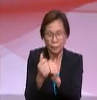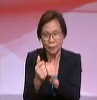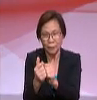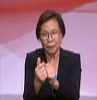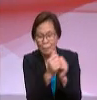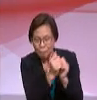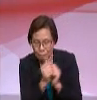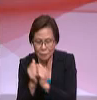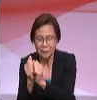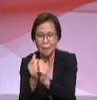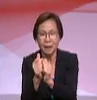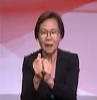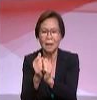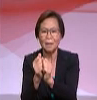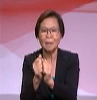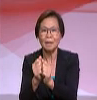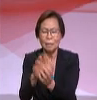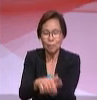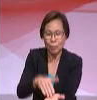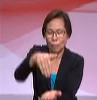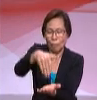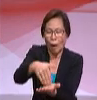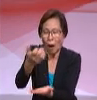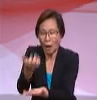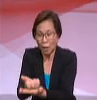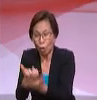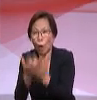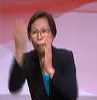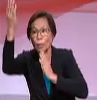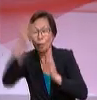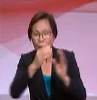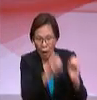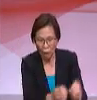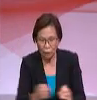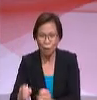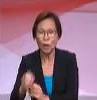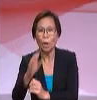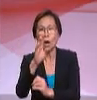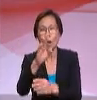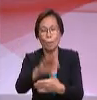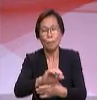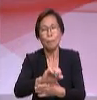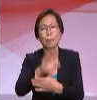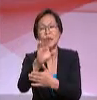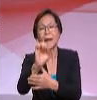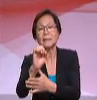Bersama Membina Semula Ekonomi Malaysia, Anjuran Bursa Malaysia.